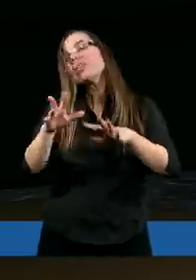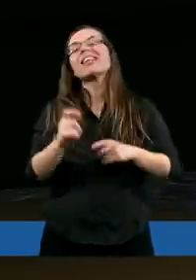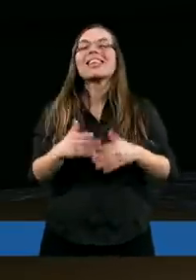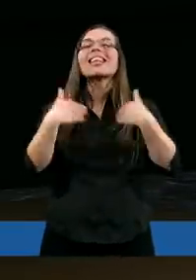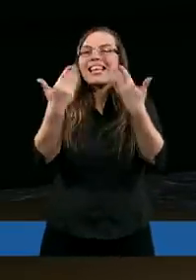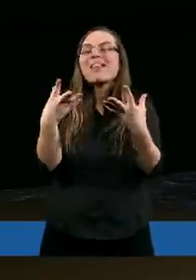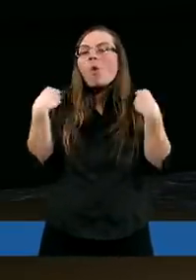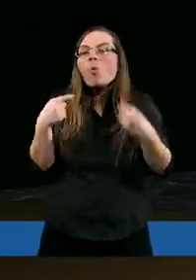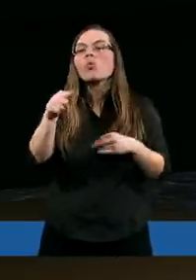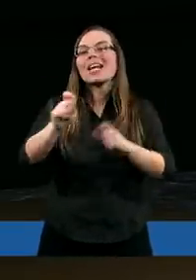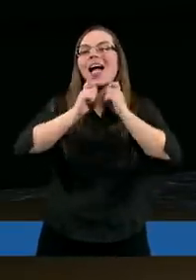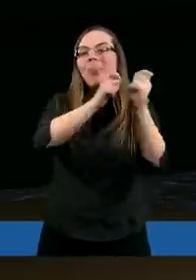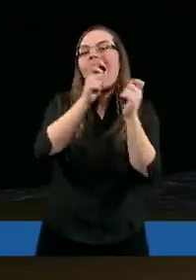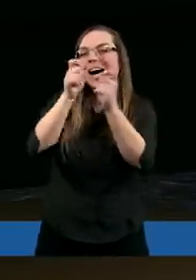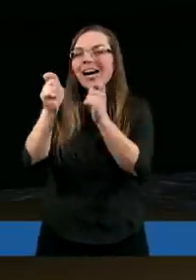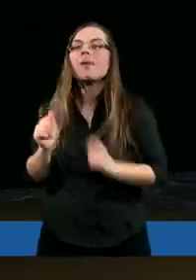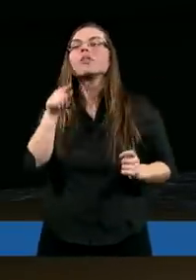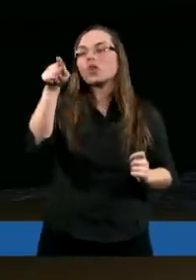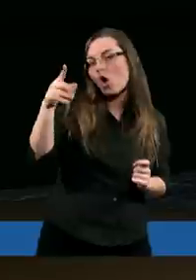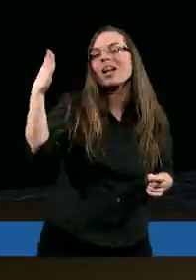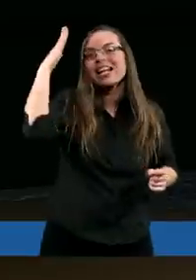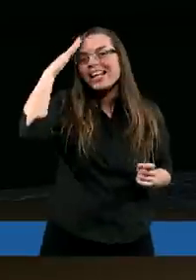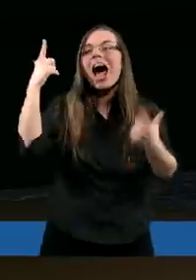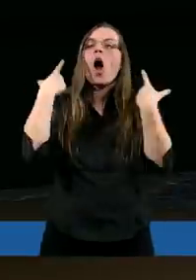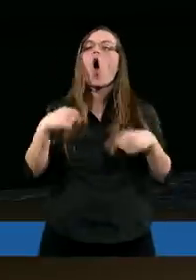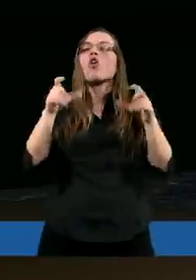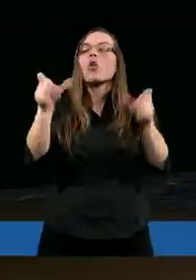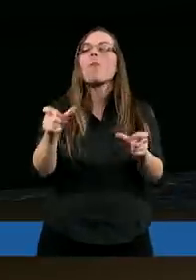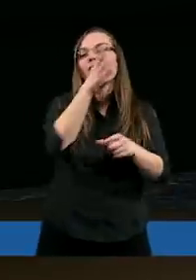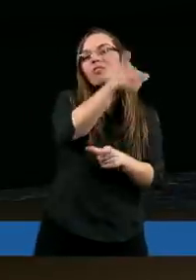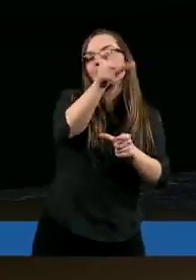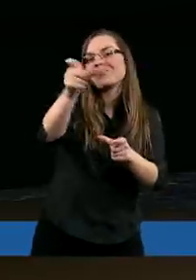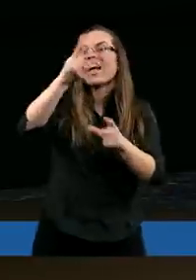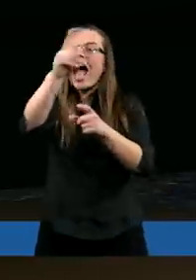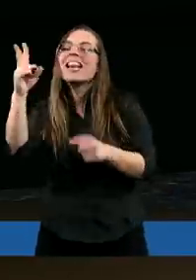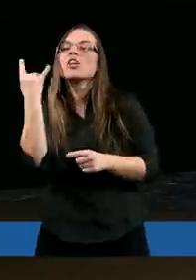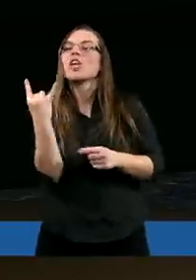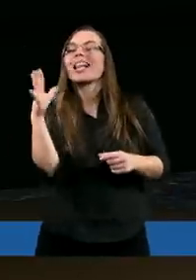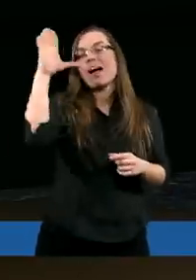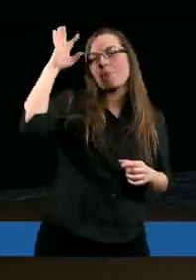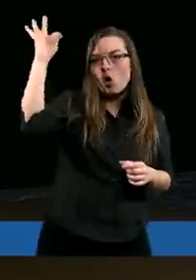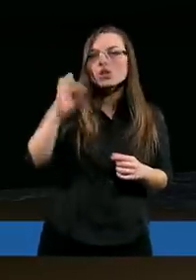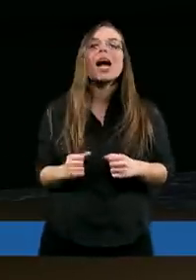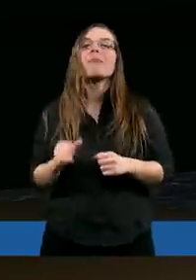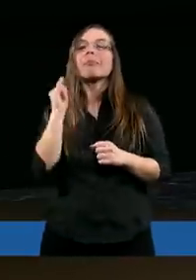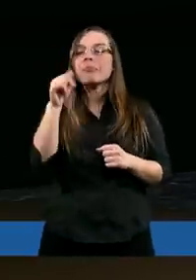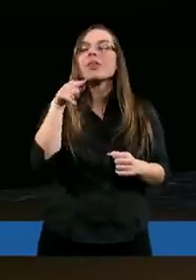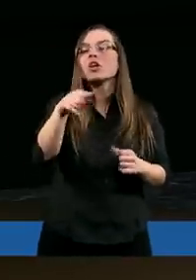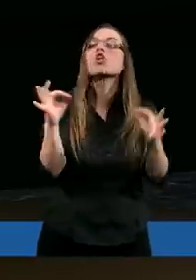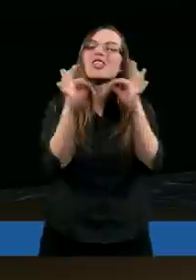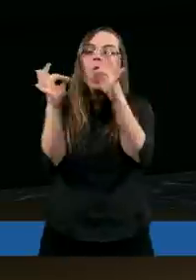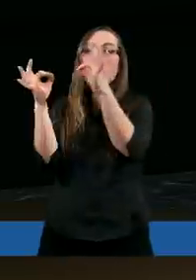darami i on zna osobowość każdego dziecka Bożego i stosownie